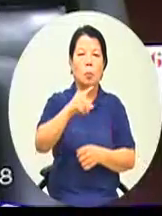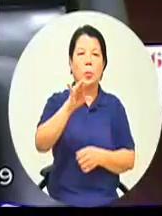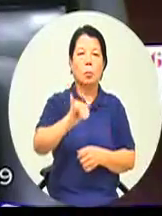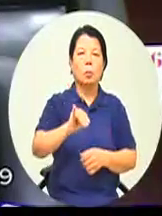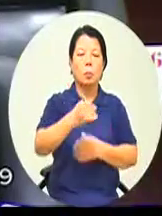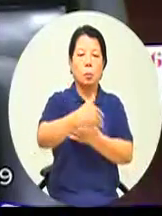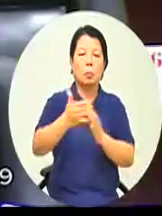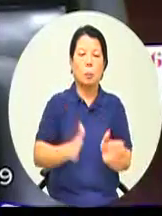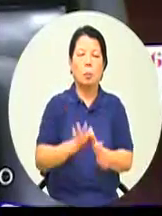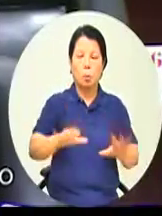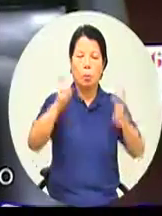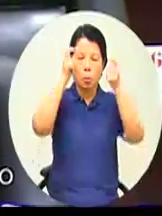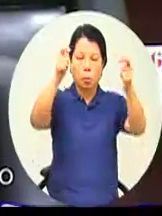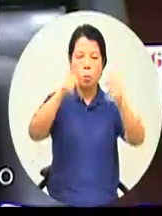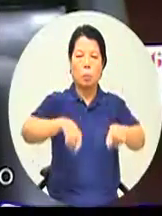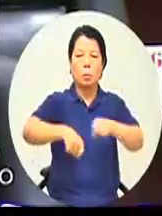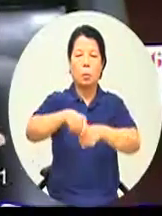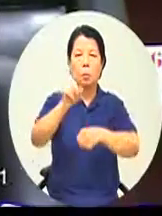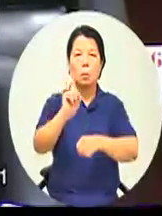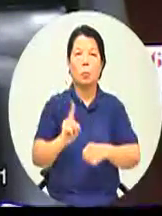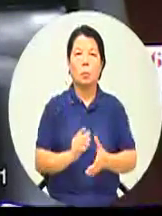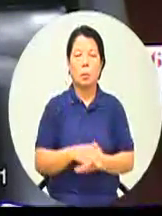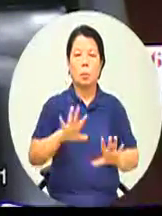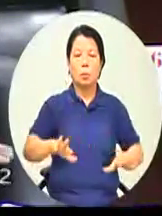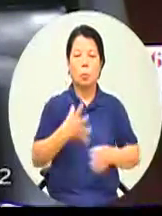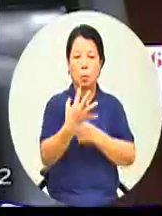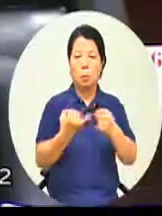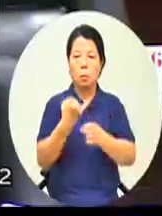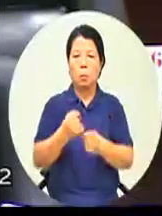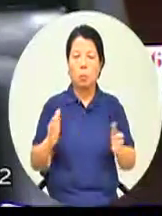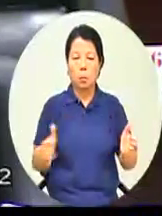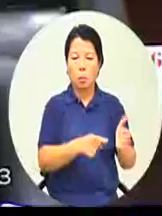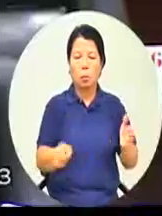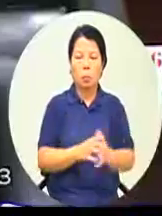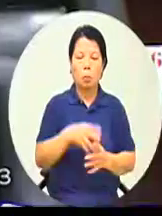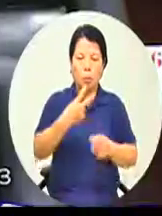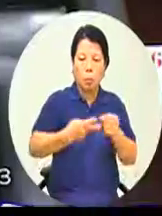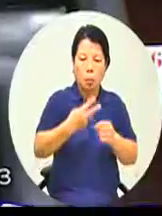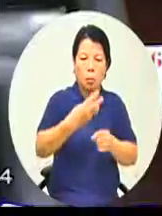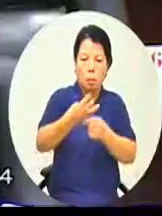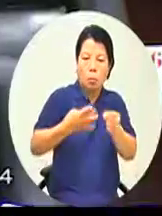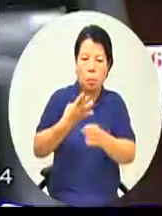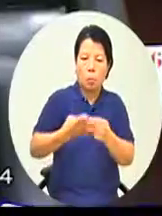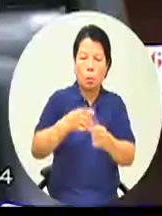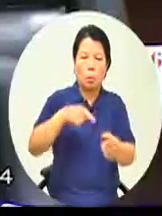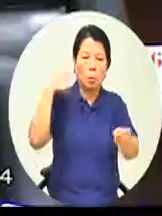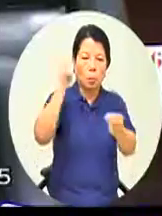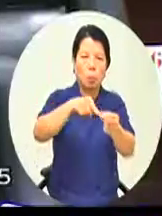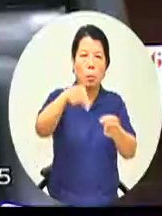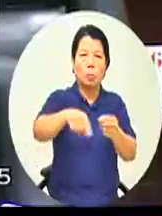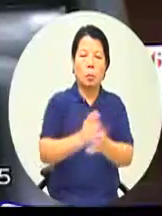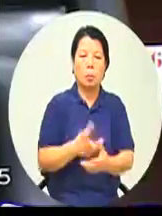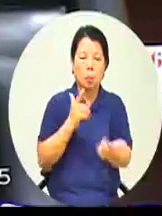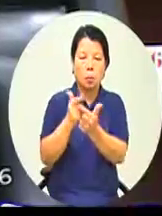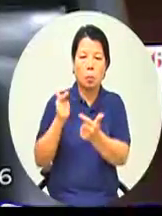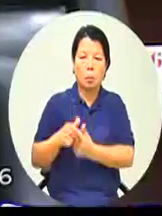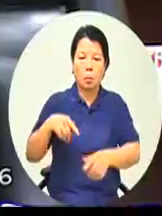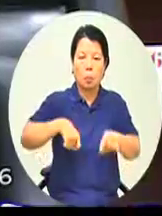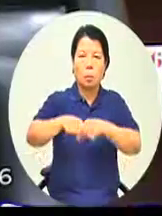我们高雄市的计划，大概这几年下来，未来的2年或4年的相关的因应措施跟预